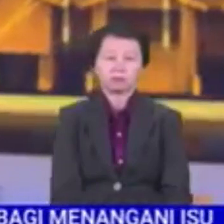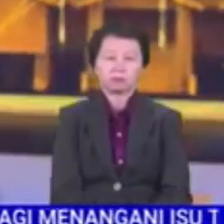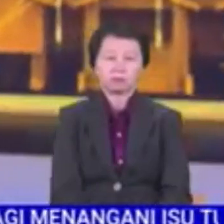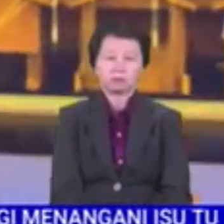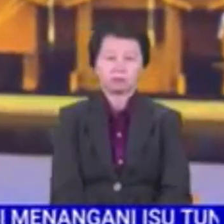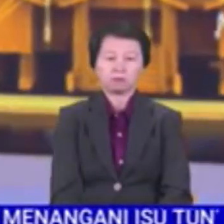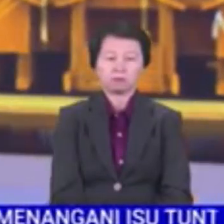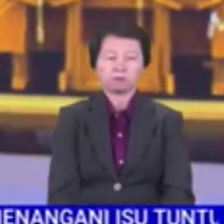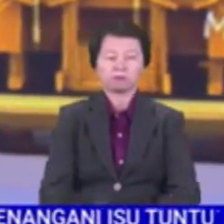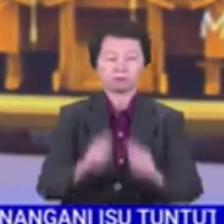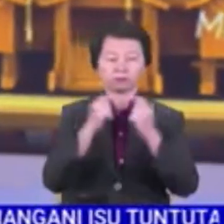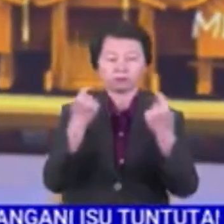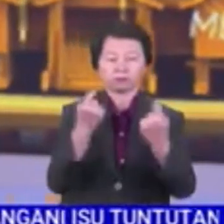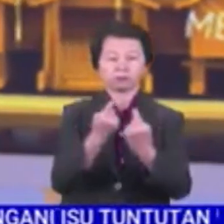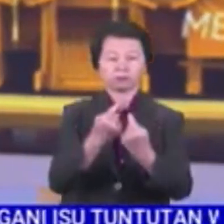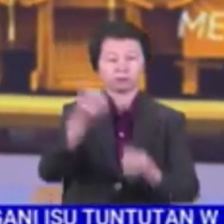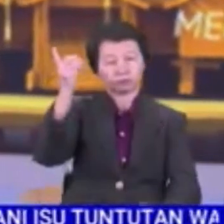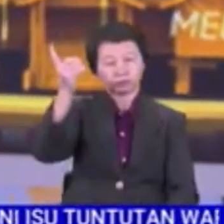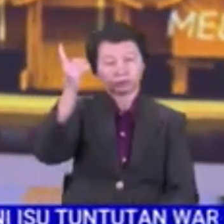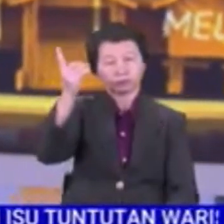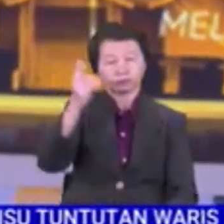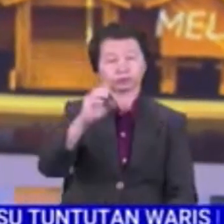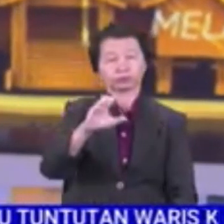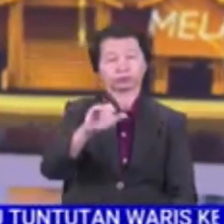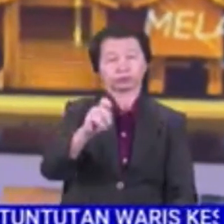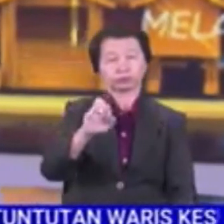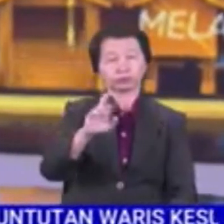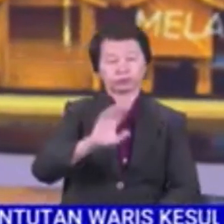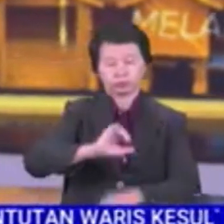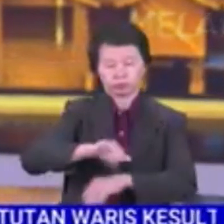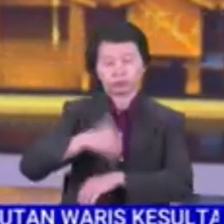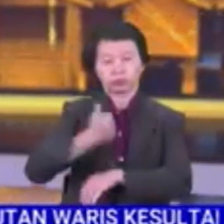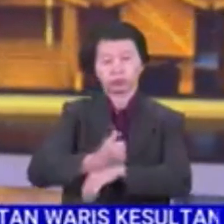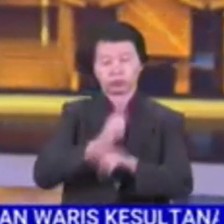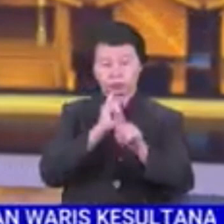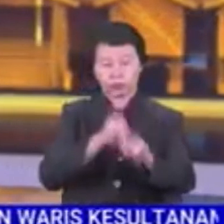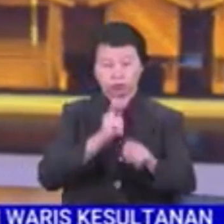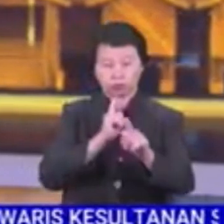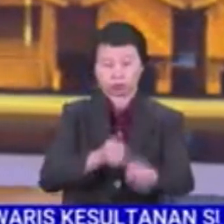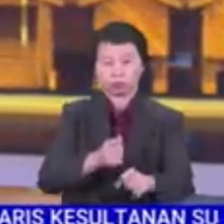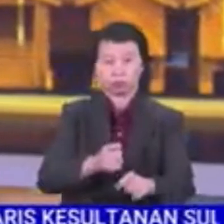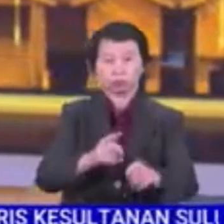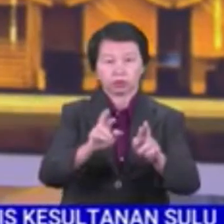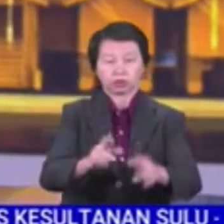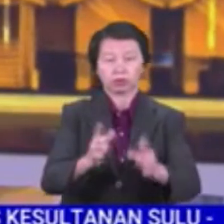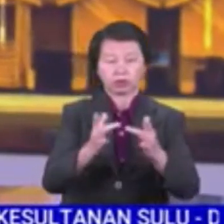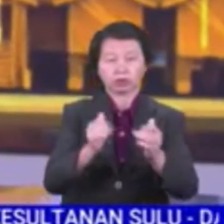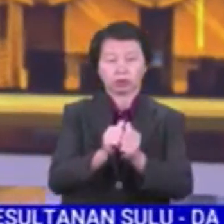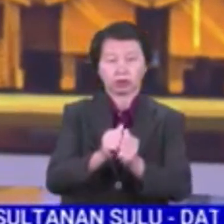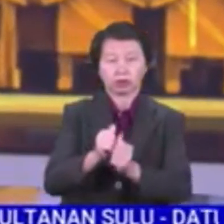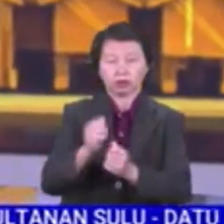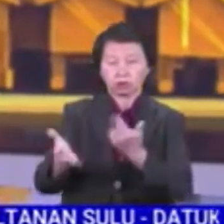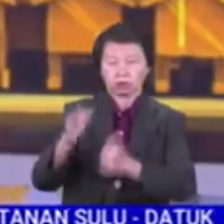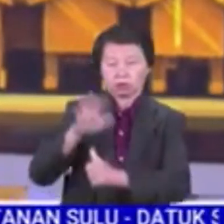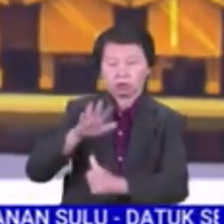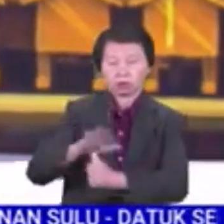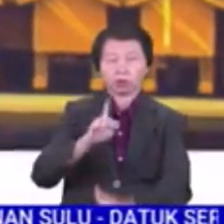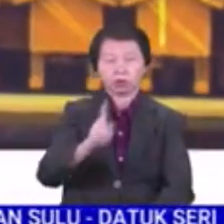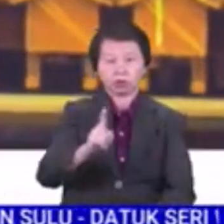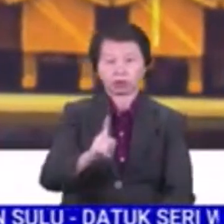Dalam pada itu, skuad duat atau pendakwa cyber akan ditubuhkan bagi menjawab komen warganet yang mempersendakan